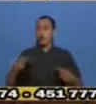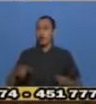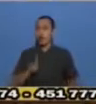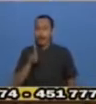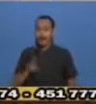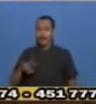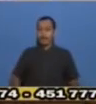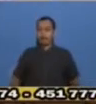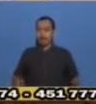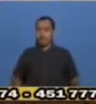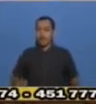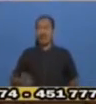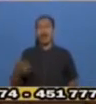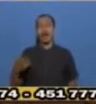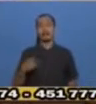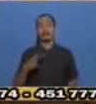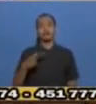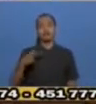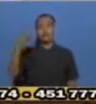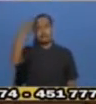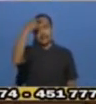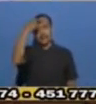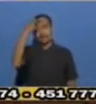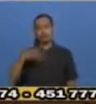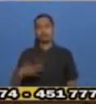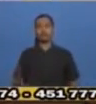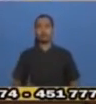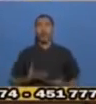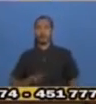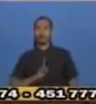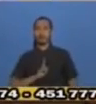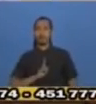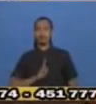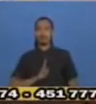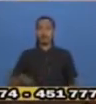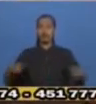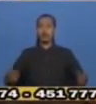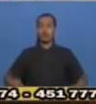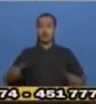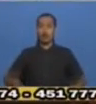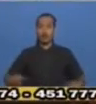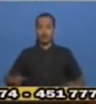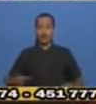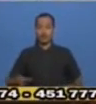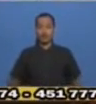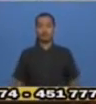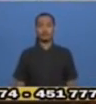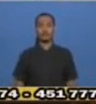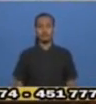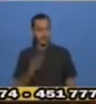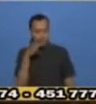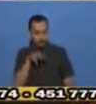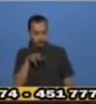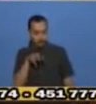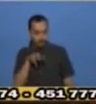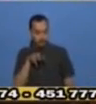yakin sebagian besar mempunyai komorbid, karena begini, mungkin Mbak Vira sering melihat kalau pengguna kursi roda kalau lagi pas diam itu pasti dia agak membungkuk